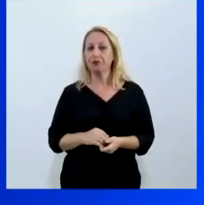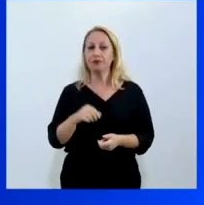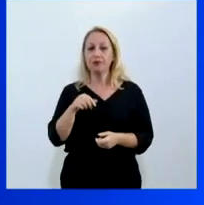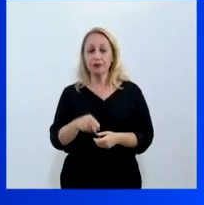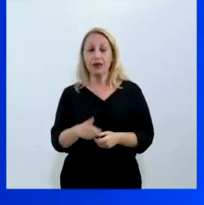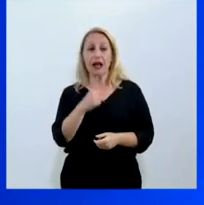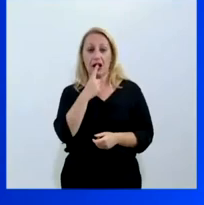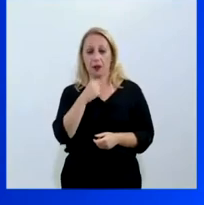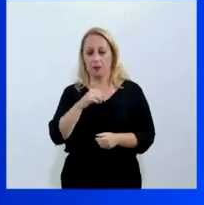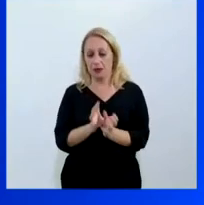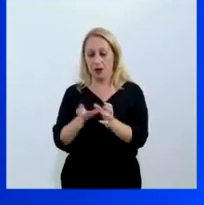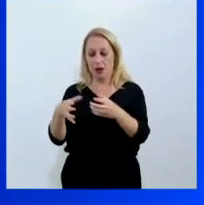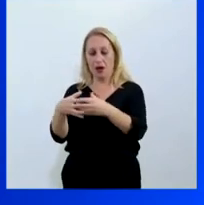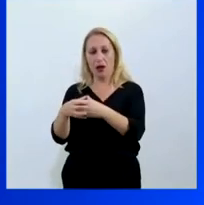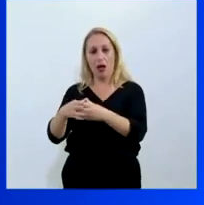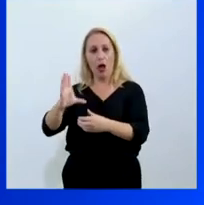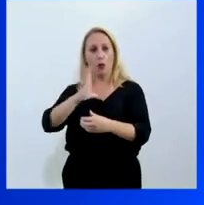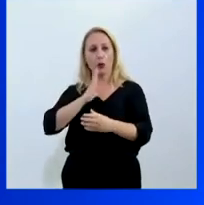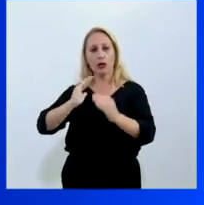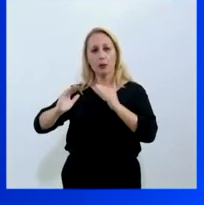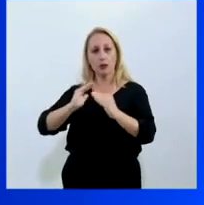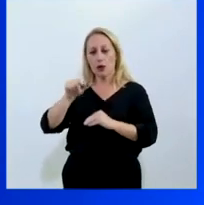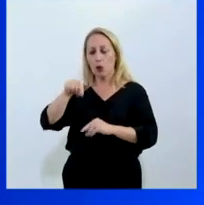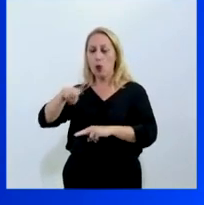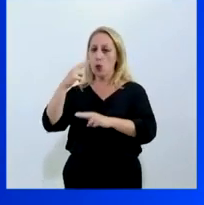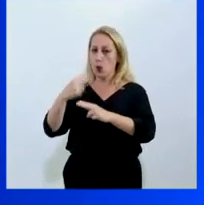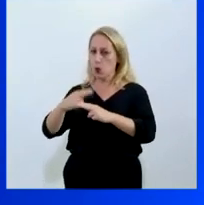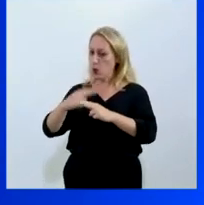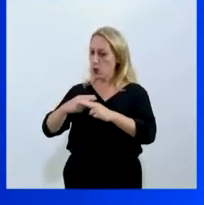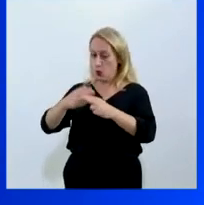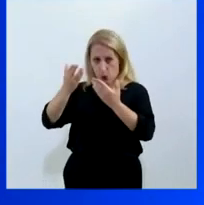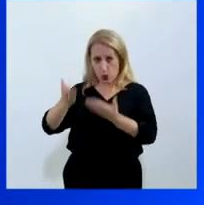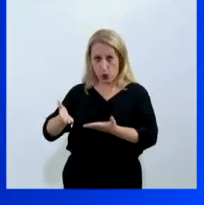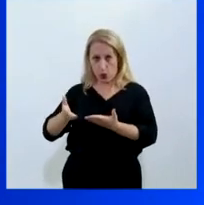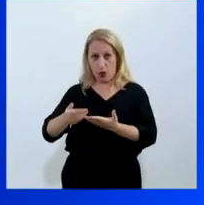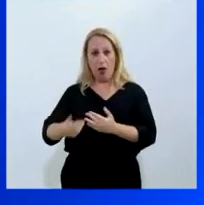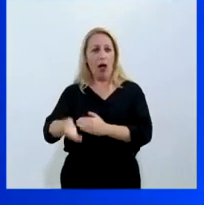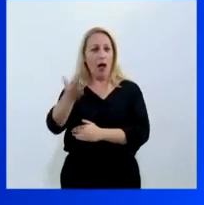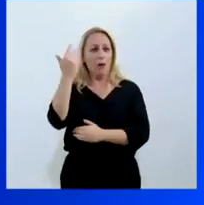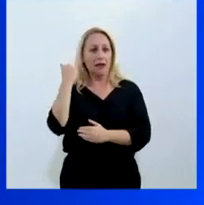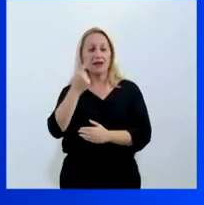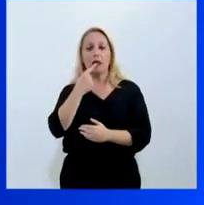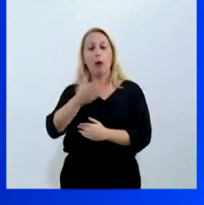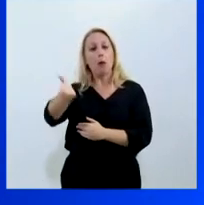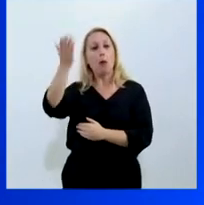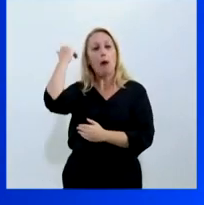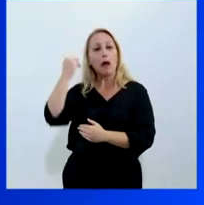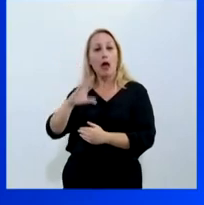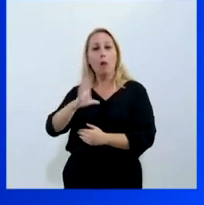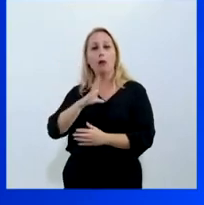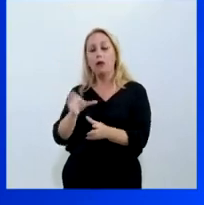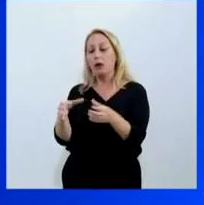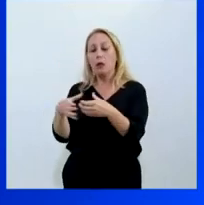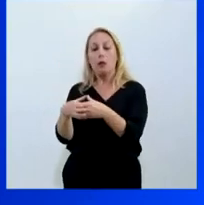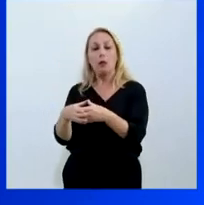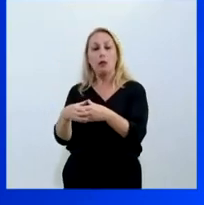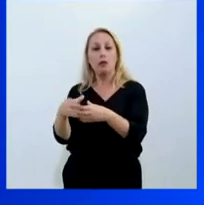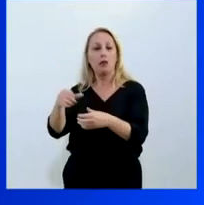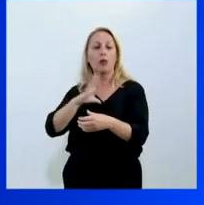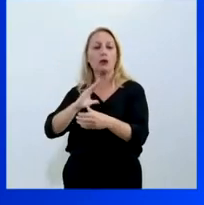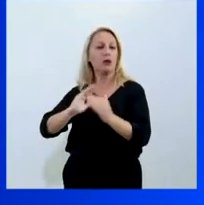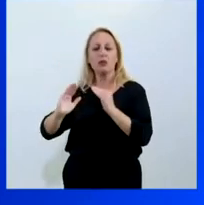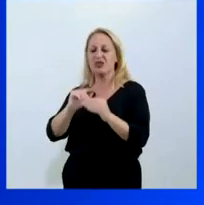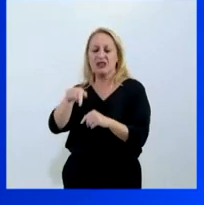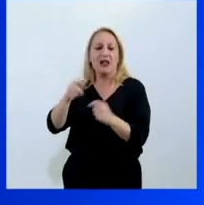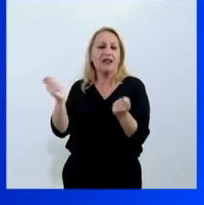σημασία της πολιτικής προστασίας. Δεν θέλω να επαναλάβω όλα αυτά τα οποία έχω πει πολλές φορές, που παραλάβαμε την πολιτική προστασία, που βρισκόμαστε σήμερα. Θέλω να σταθώ περισσότερο στο τι